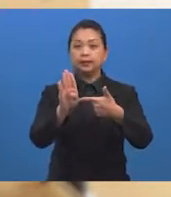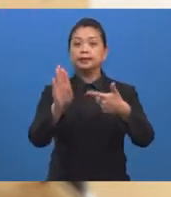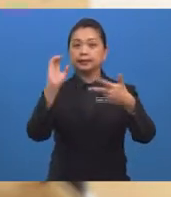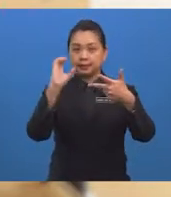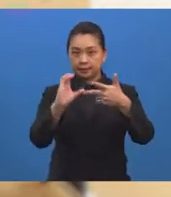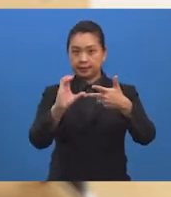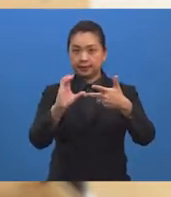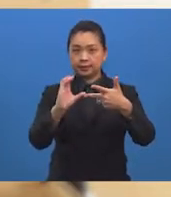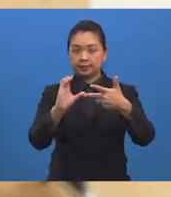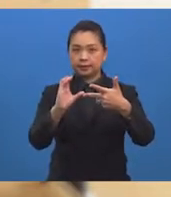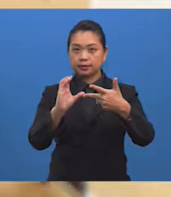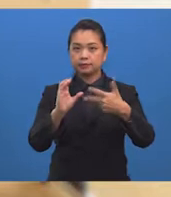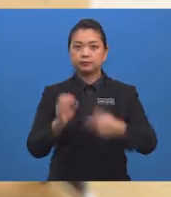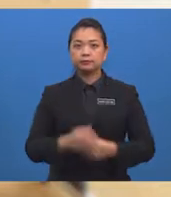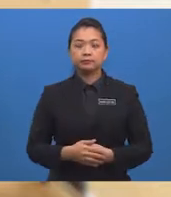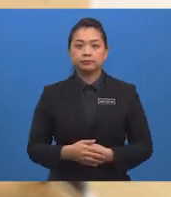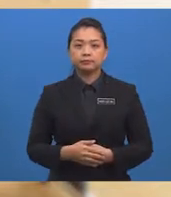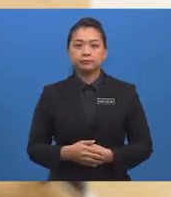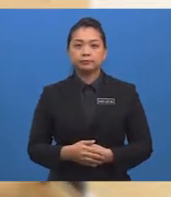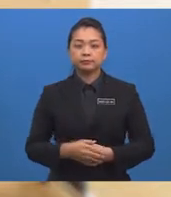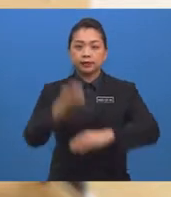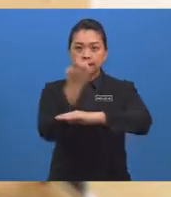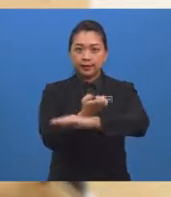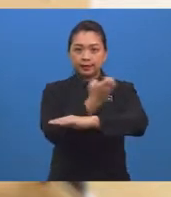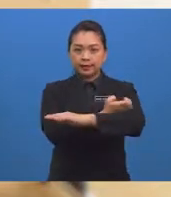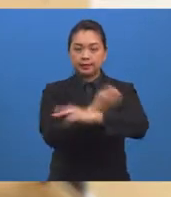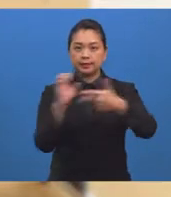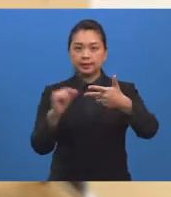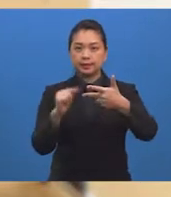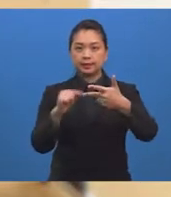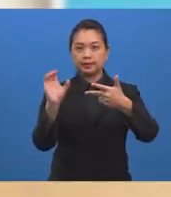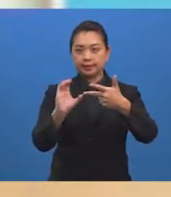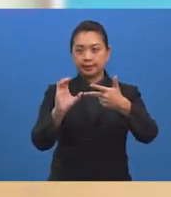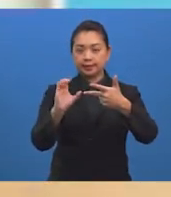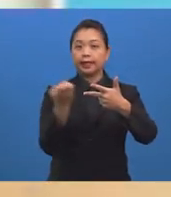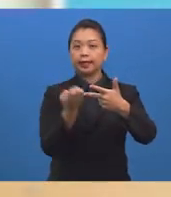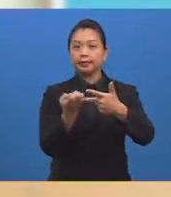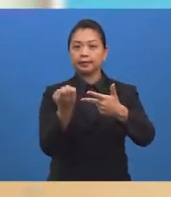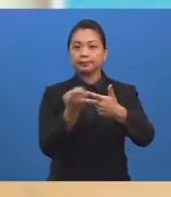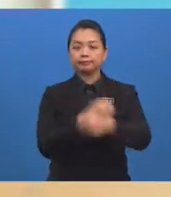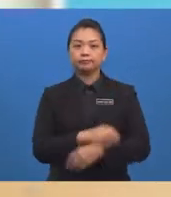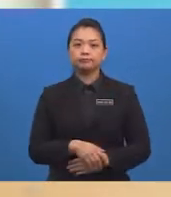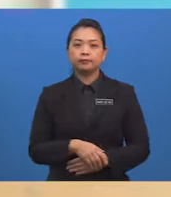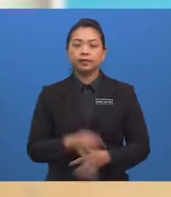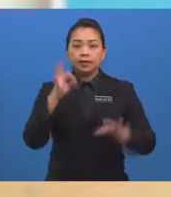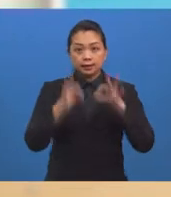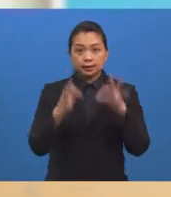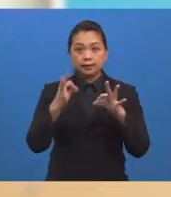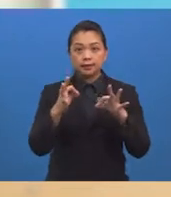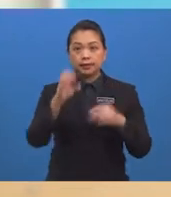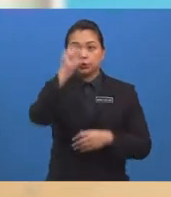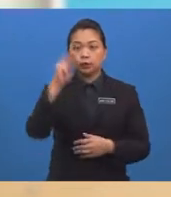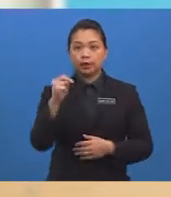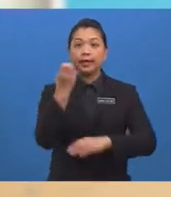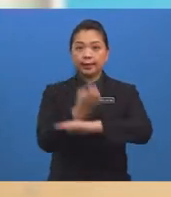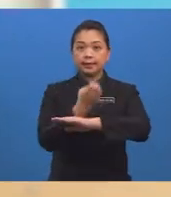dan bahagian C. Soalan esei terdapat di bahagian C. 3 soalan esei akan